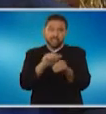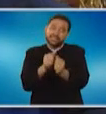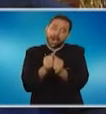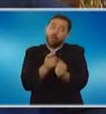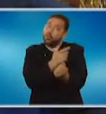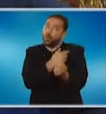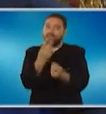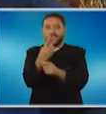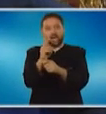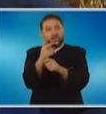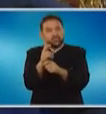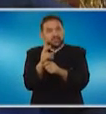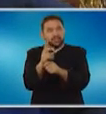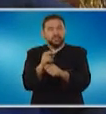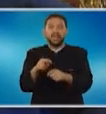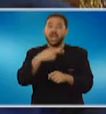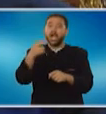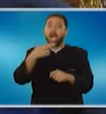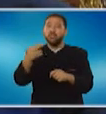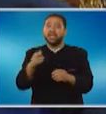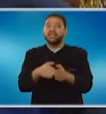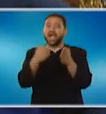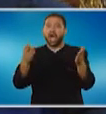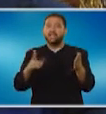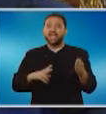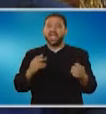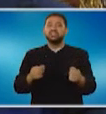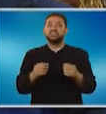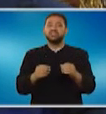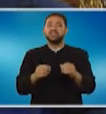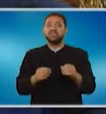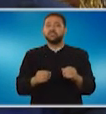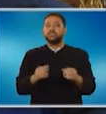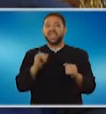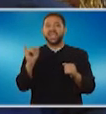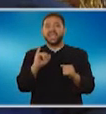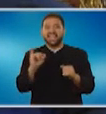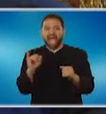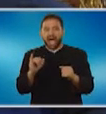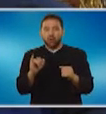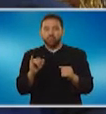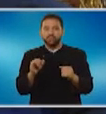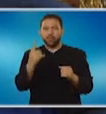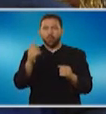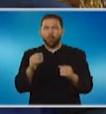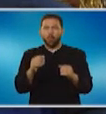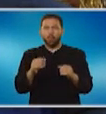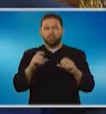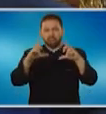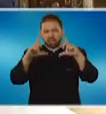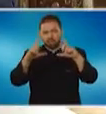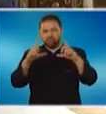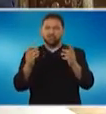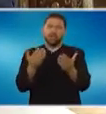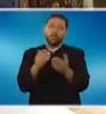greșită. Repet, cartea prezintă ceva ideal. De cele mai multe ori. O imagine pe care